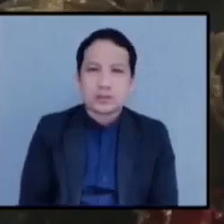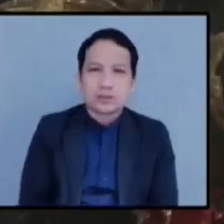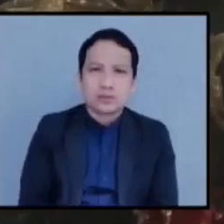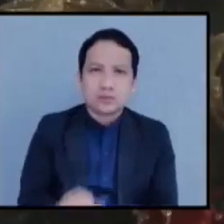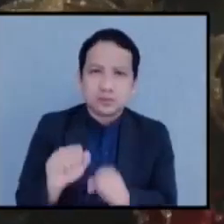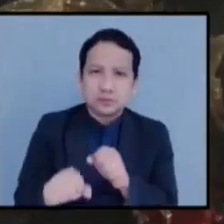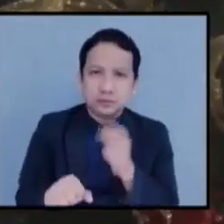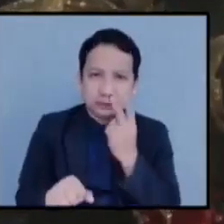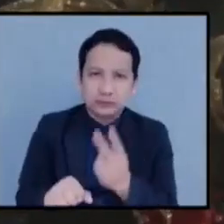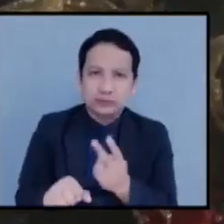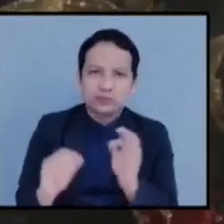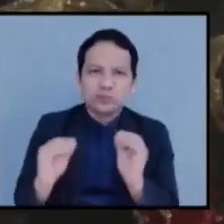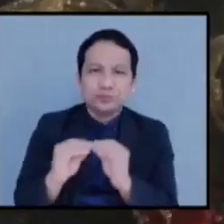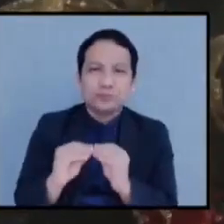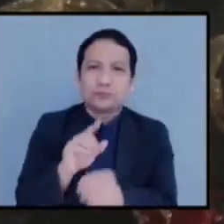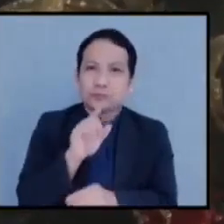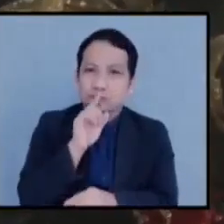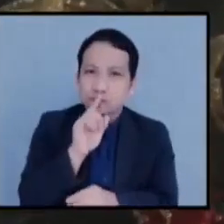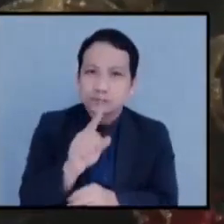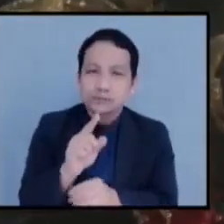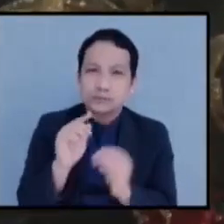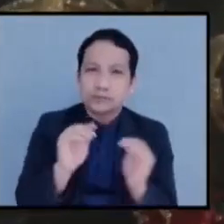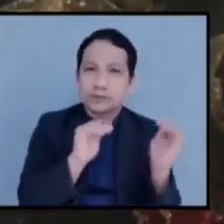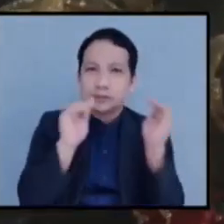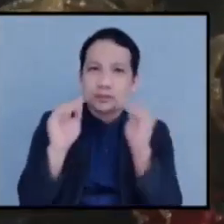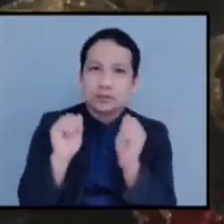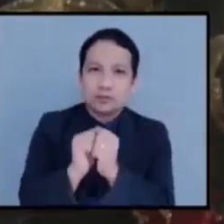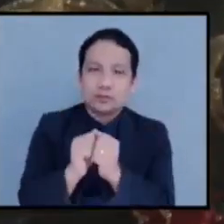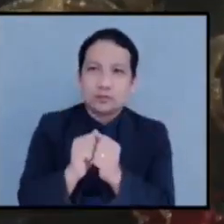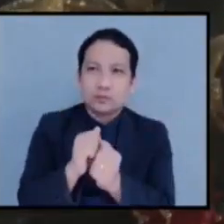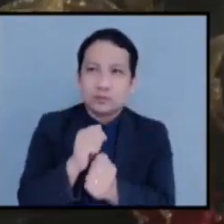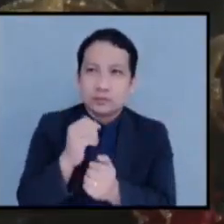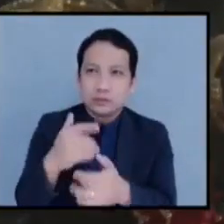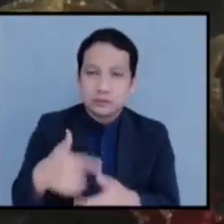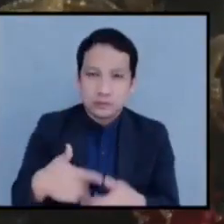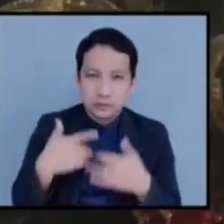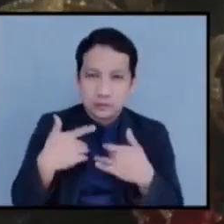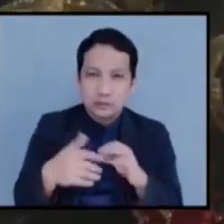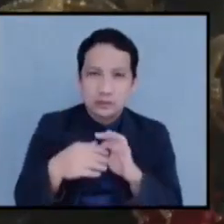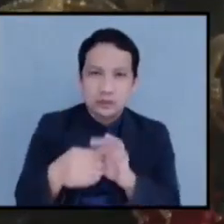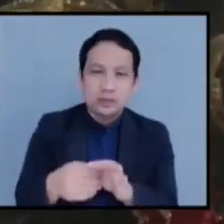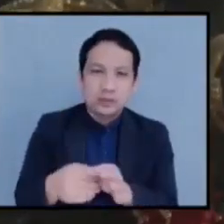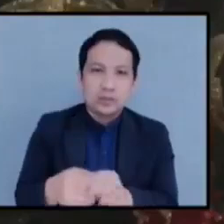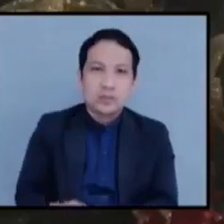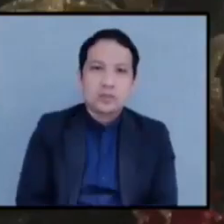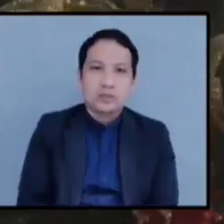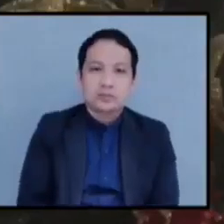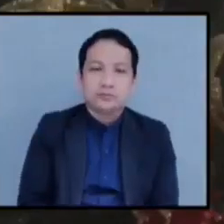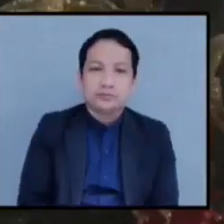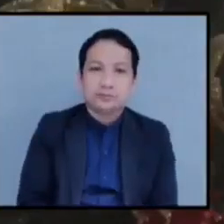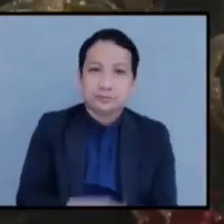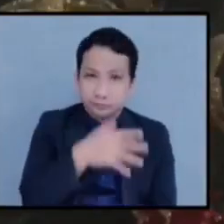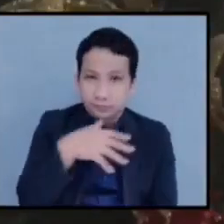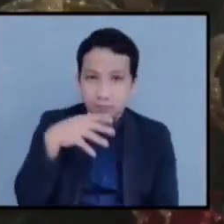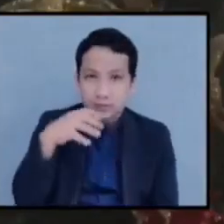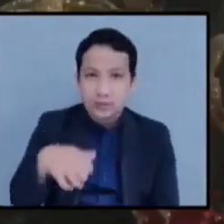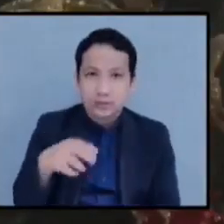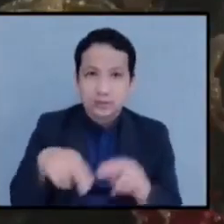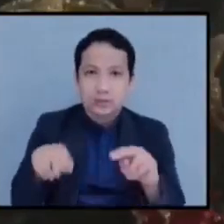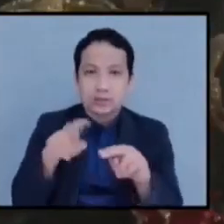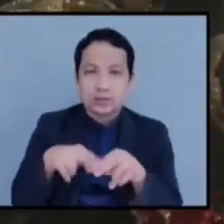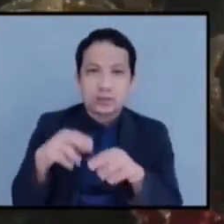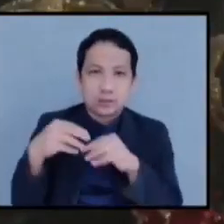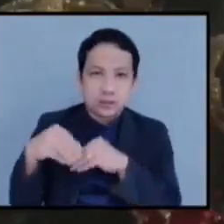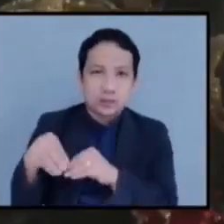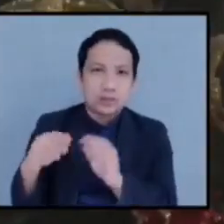mo, talagang itataas natin talagang pumumuhay ng ating pong mga magsasaka at itaas ng merkado naman